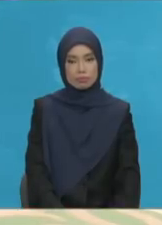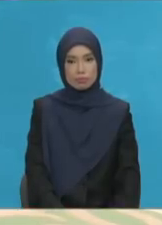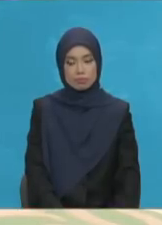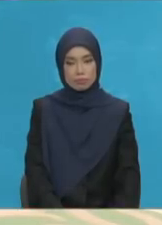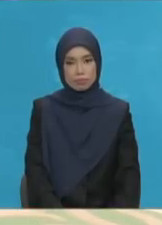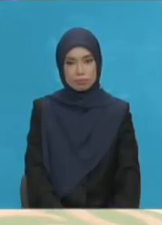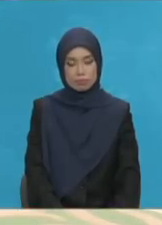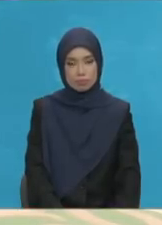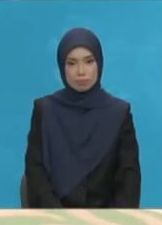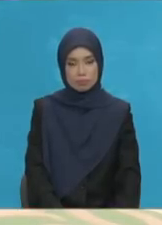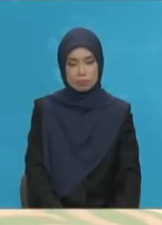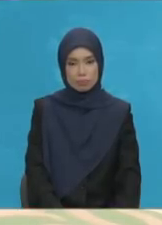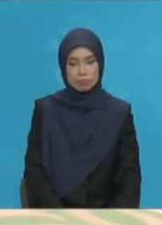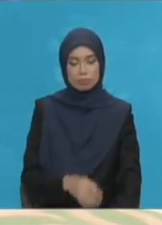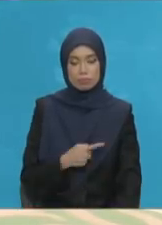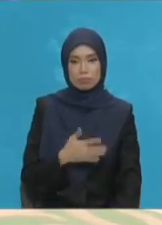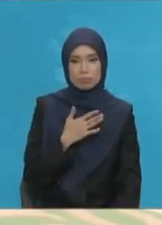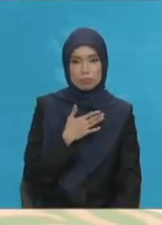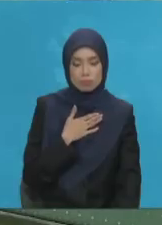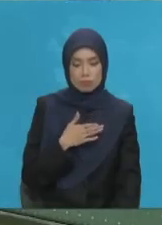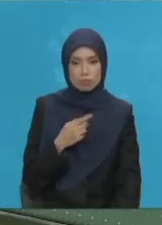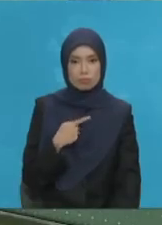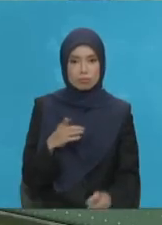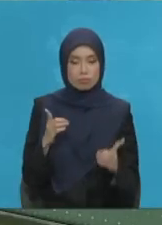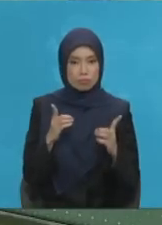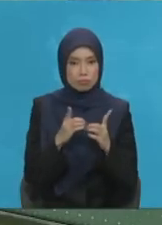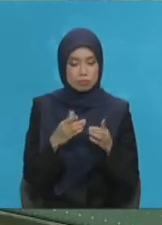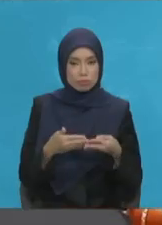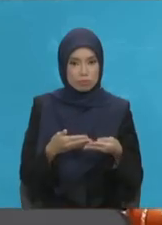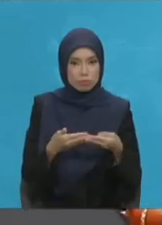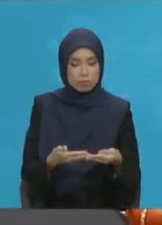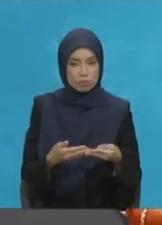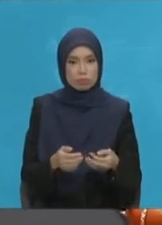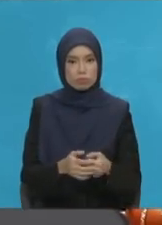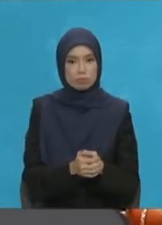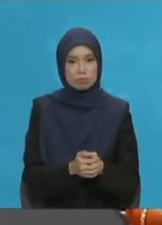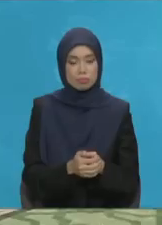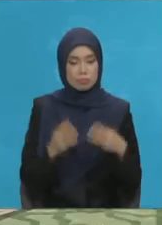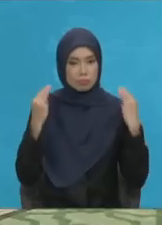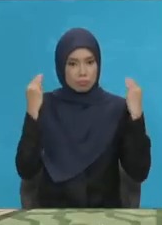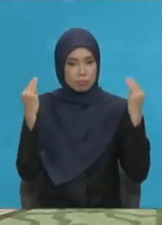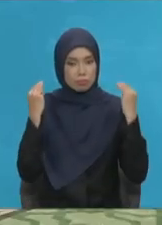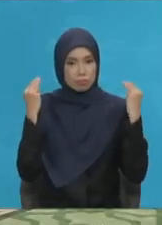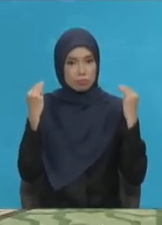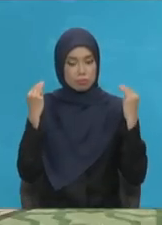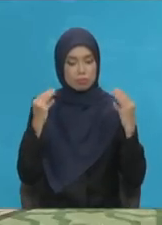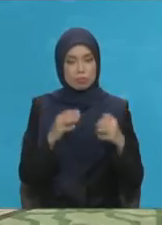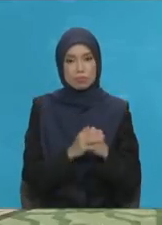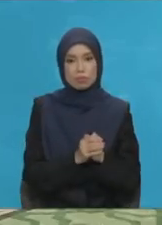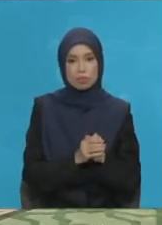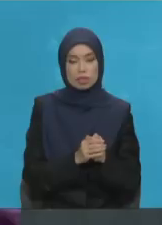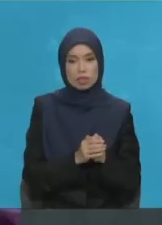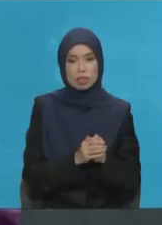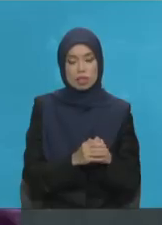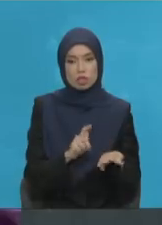pahlawan menyembahkan bahwa majelis istiadat menerima tanda di raja dan petunangan